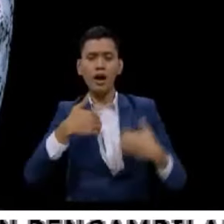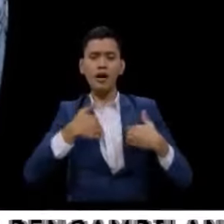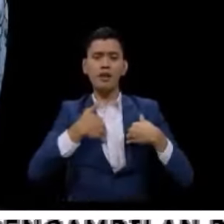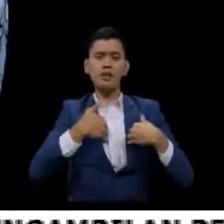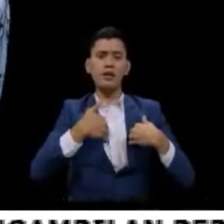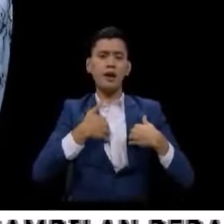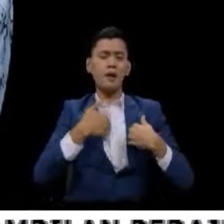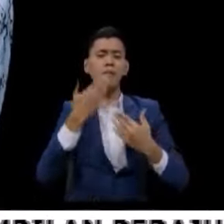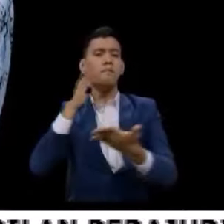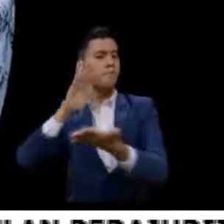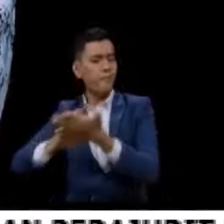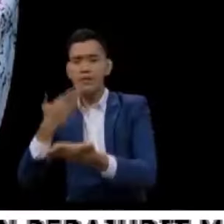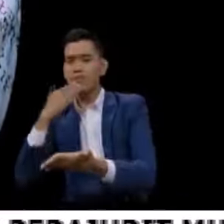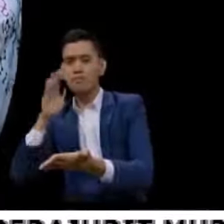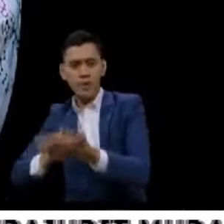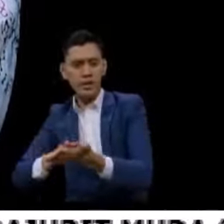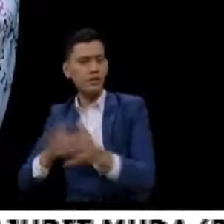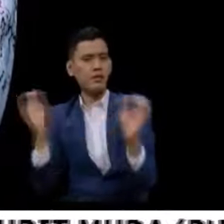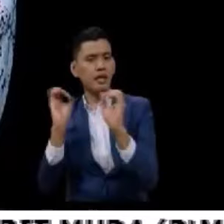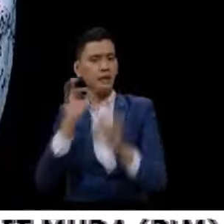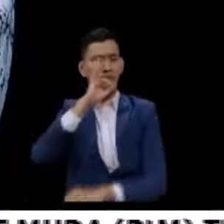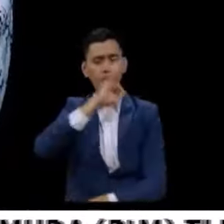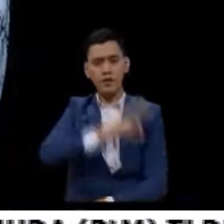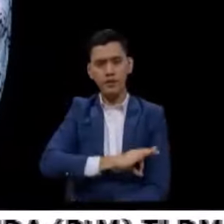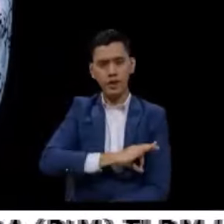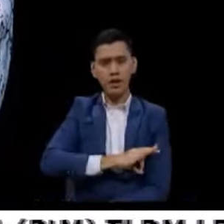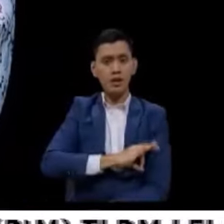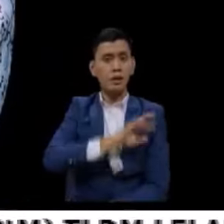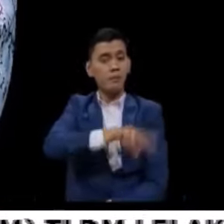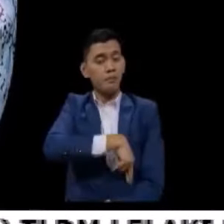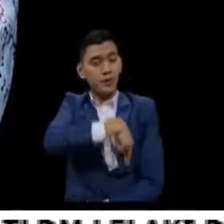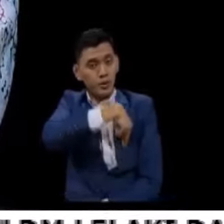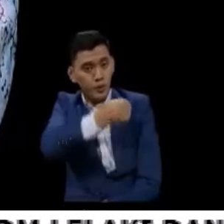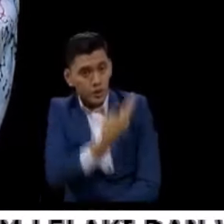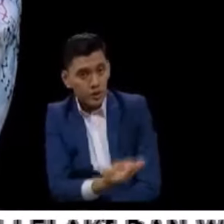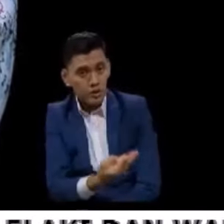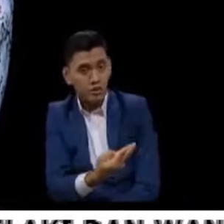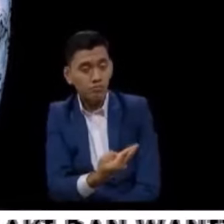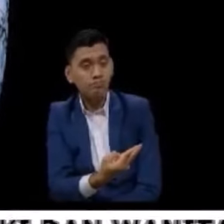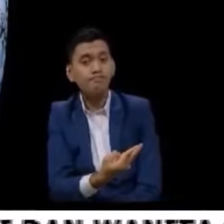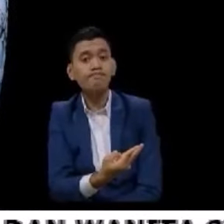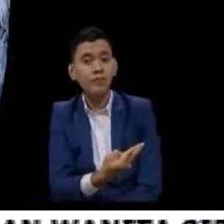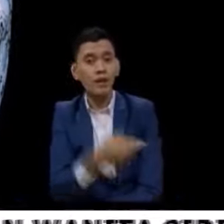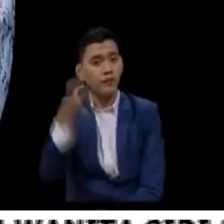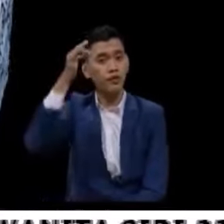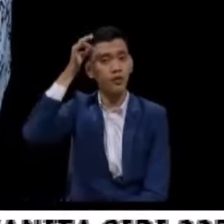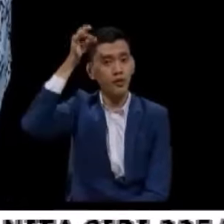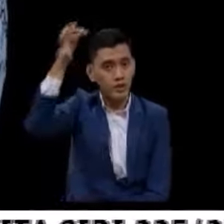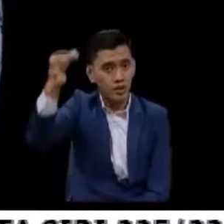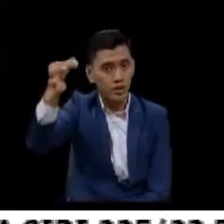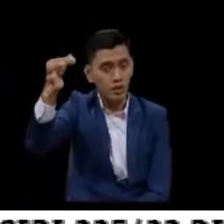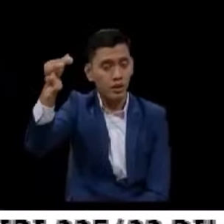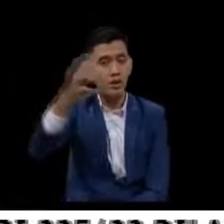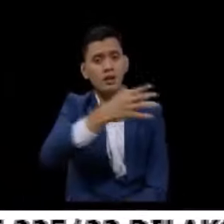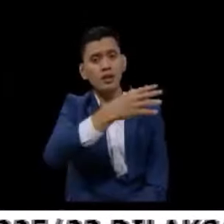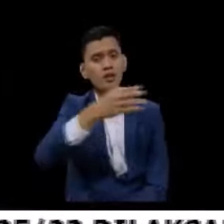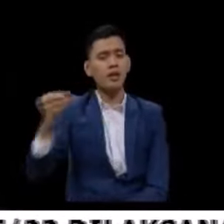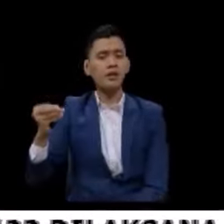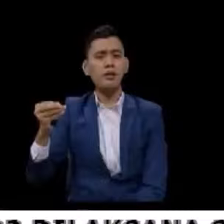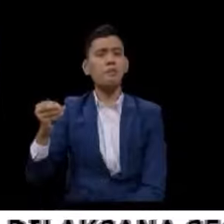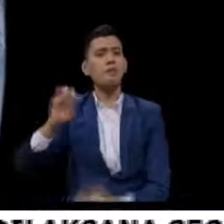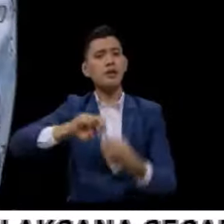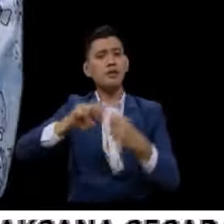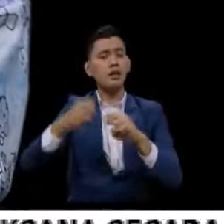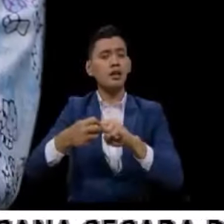unsur yang tidak mendatangkan apa paedah yang merugikan dari segi apa masa depan dan Hai yang licin